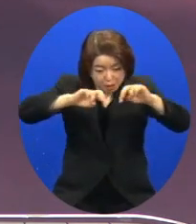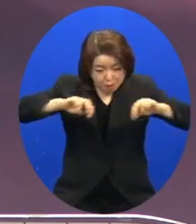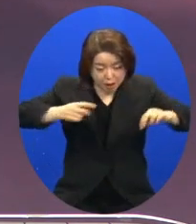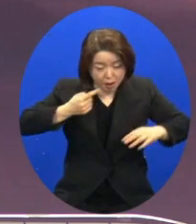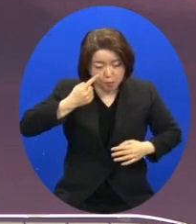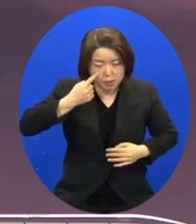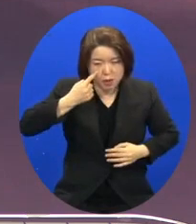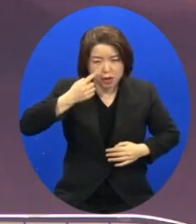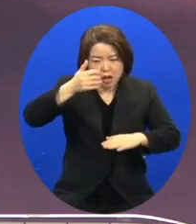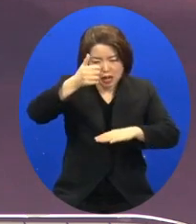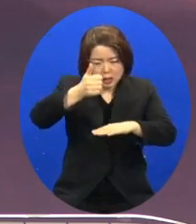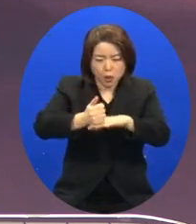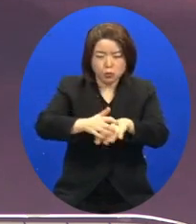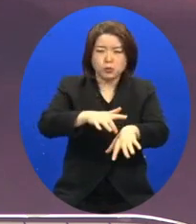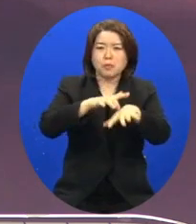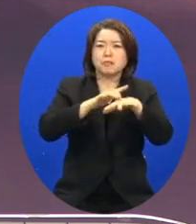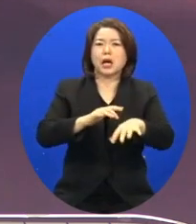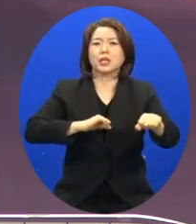마귀의 역사예요.